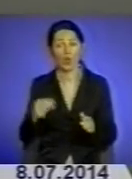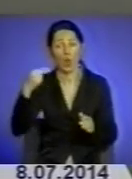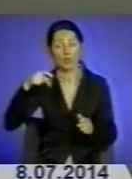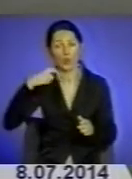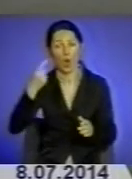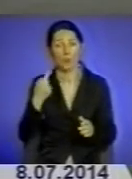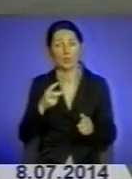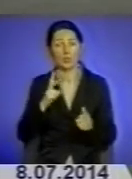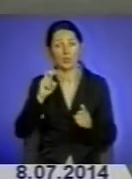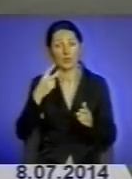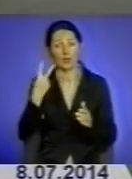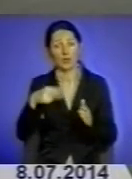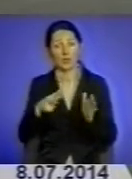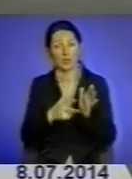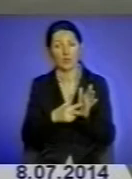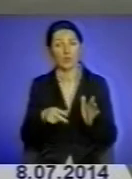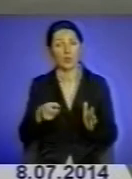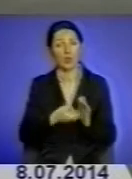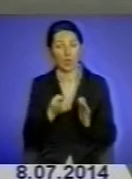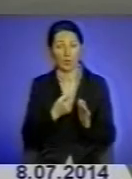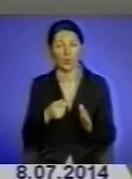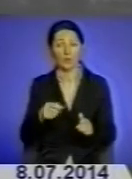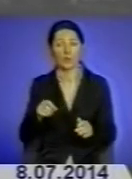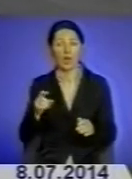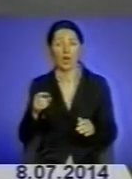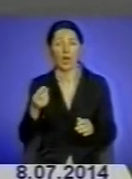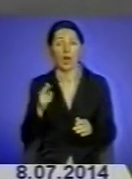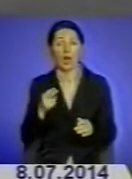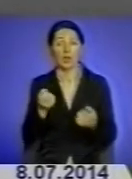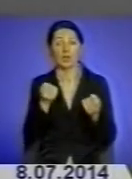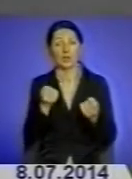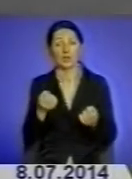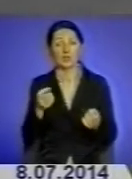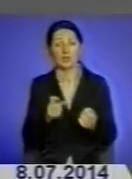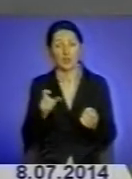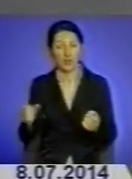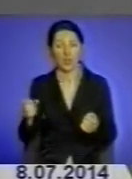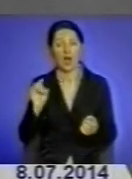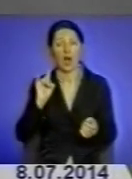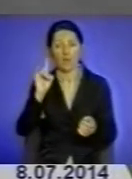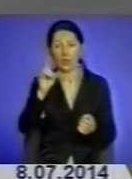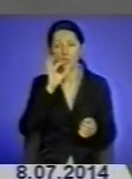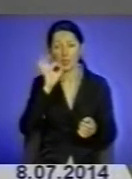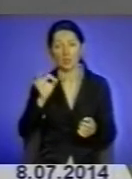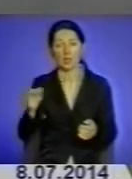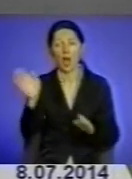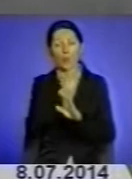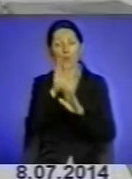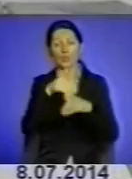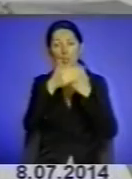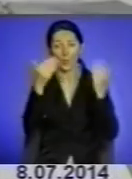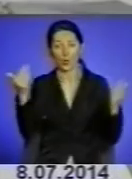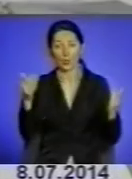Водночас Міжнародна організація цивільної авіації в офіційному листі підтвердила, що повітряний простір над Кримом перебуває винятково під